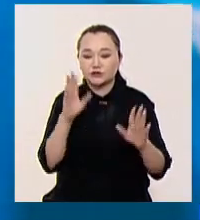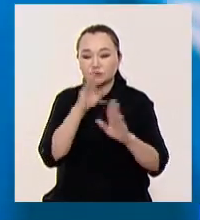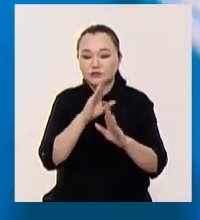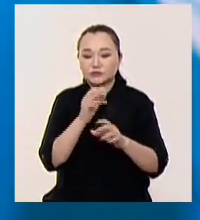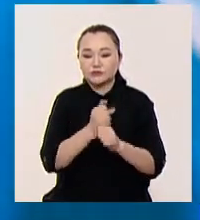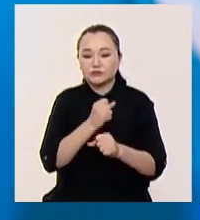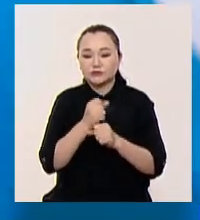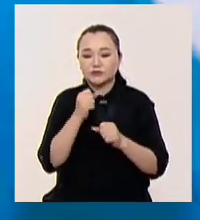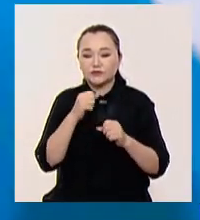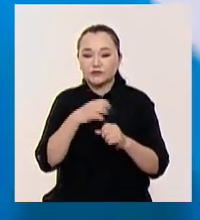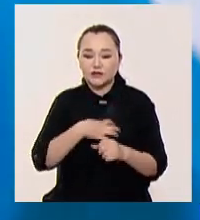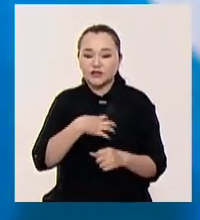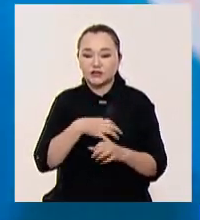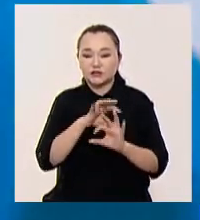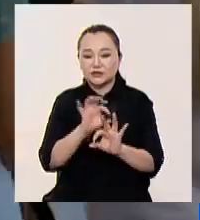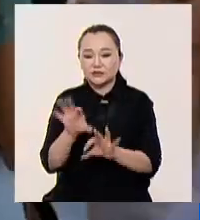өнімдердің маңыздылығын насихаттады.